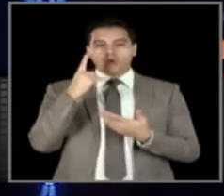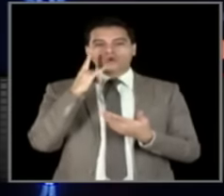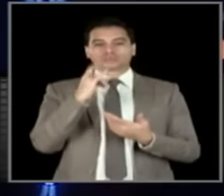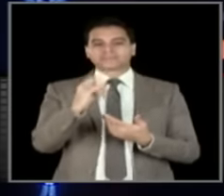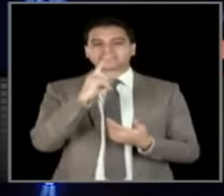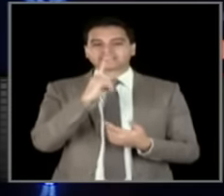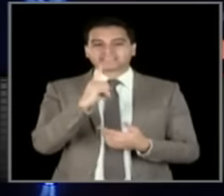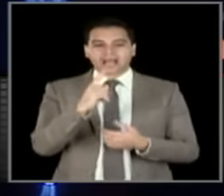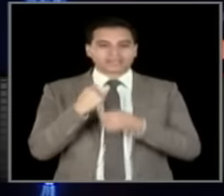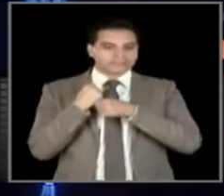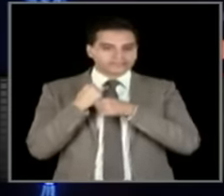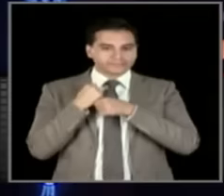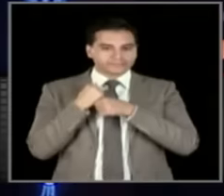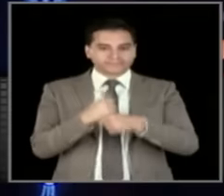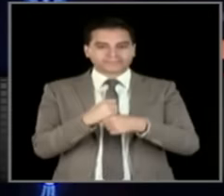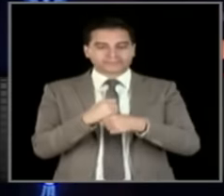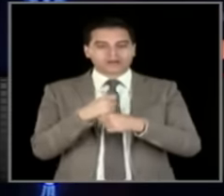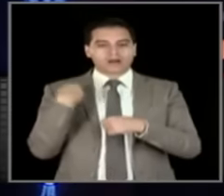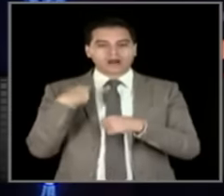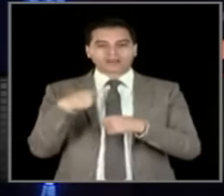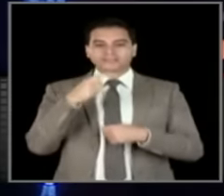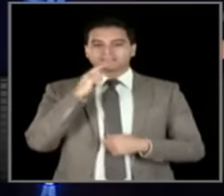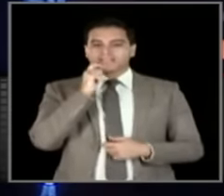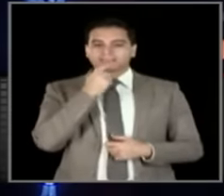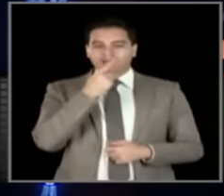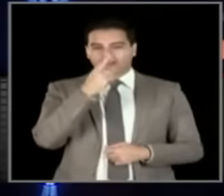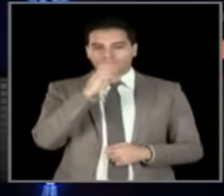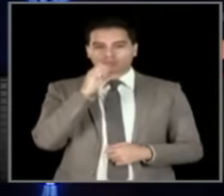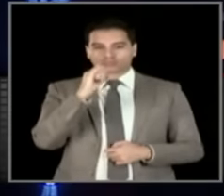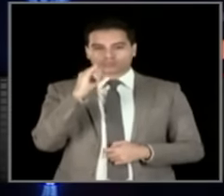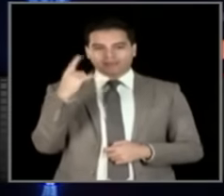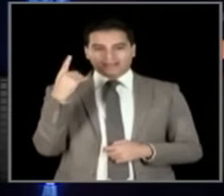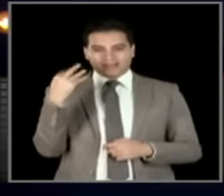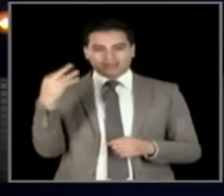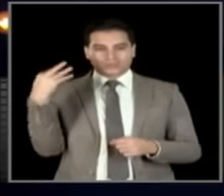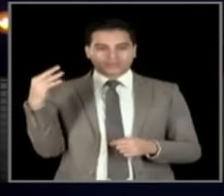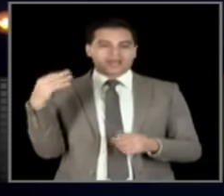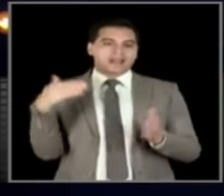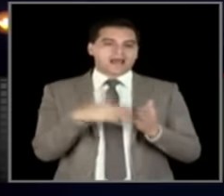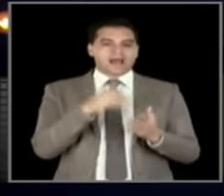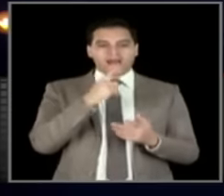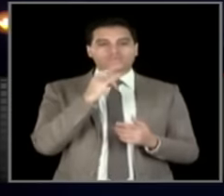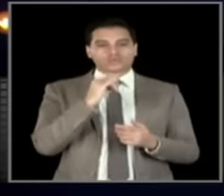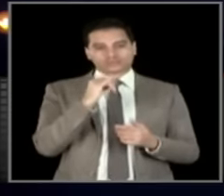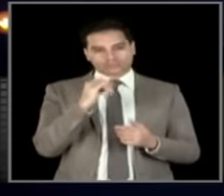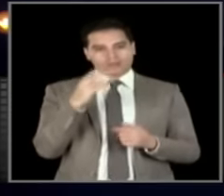51 سنة من 1533 ل